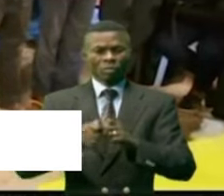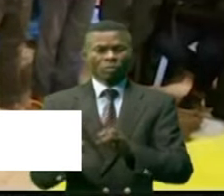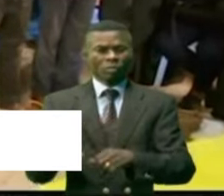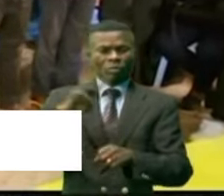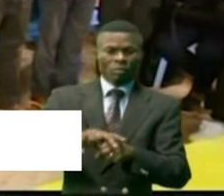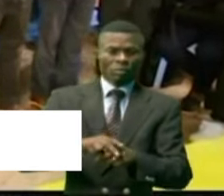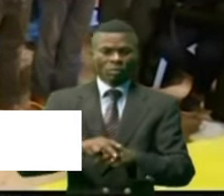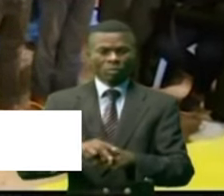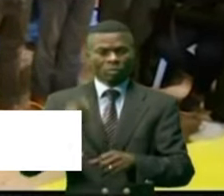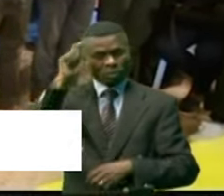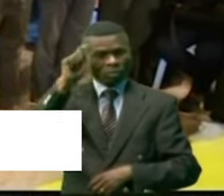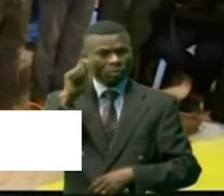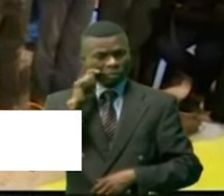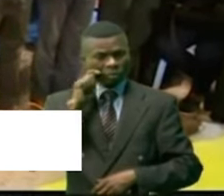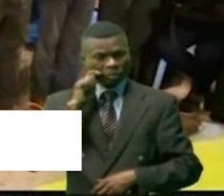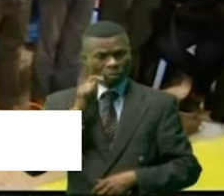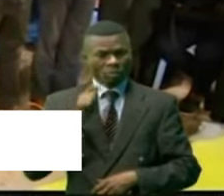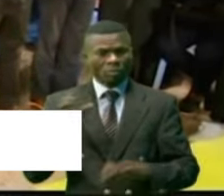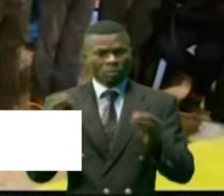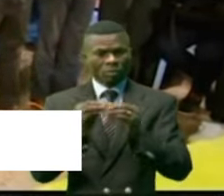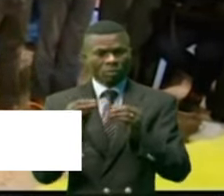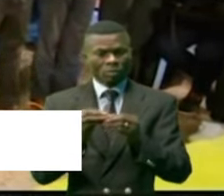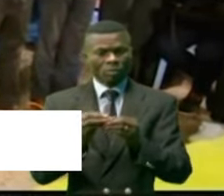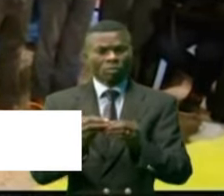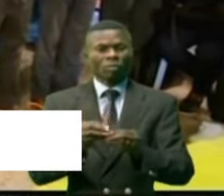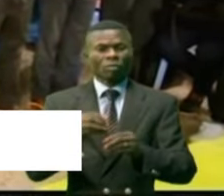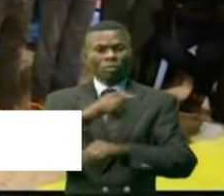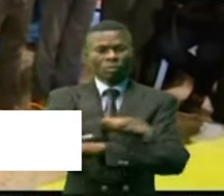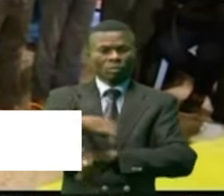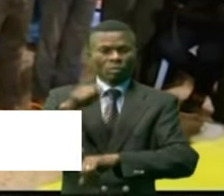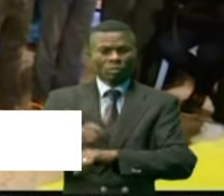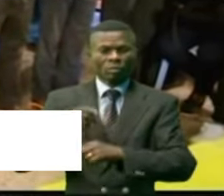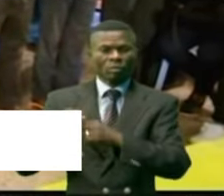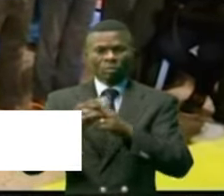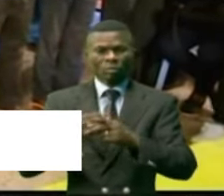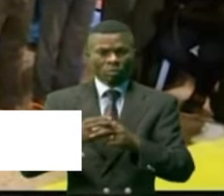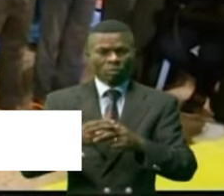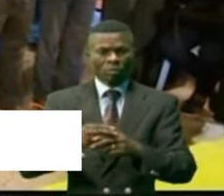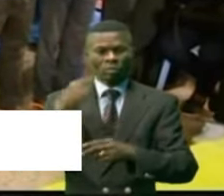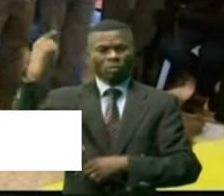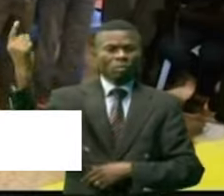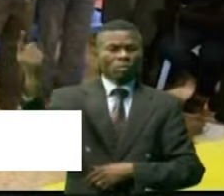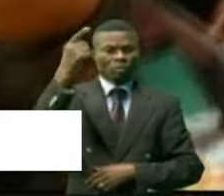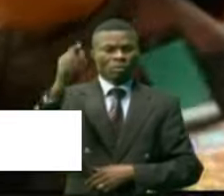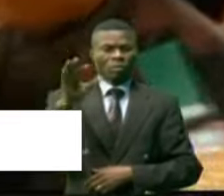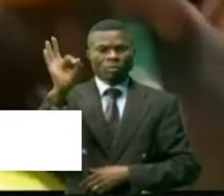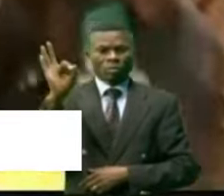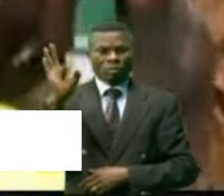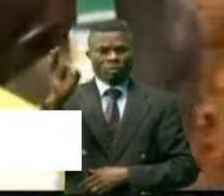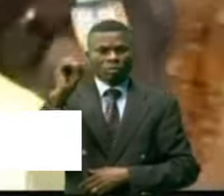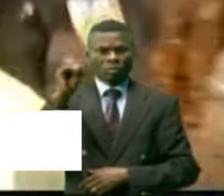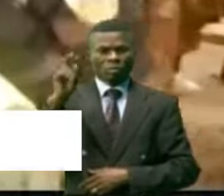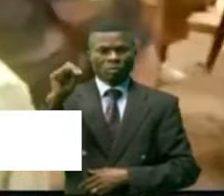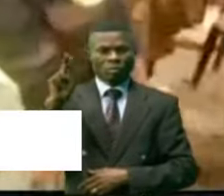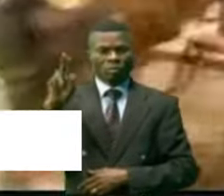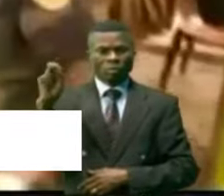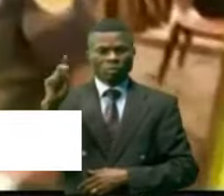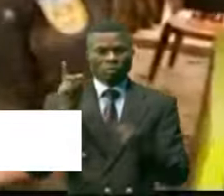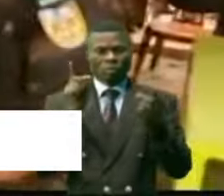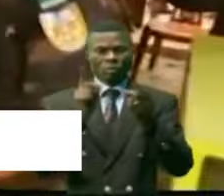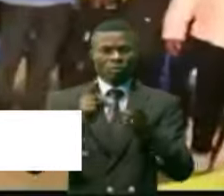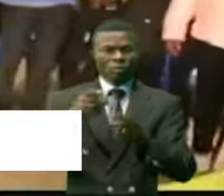des violences sexuelles et celles liées aux crimes contre la paix et la sécurité de l'humanité FONAREV veut rapprocher la justice